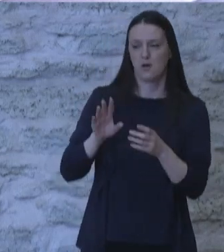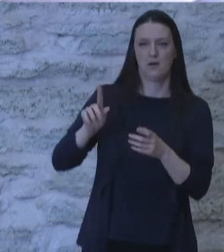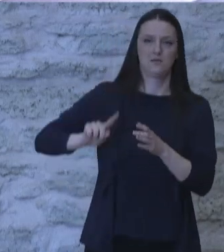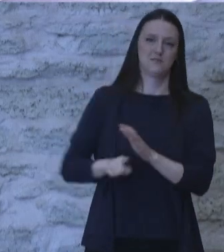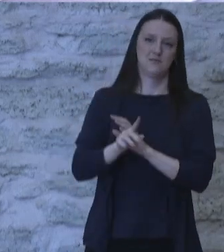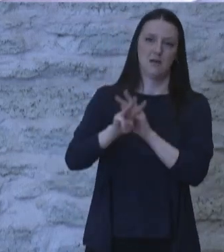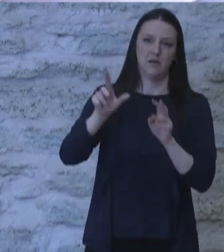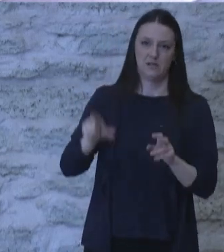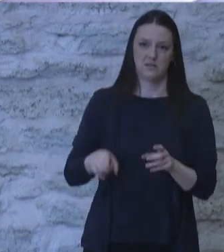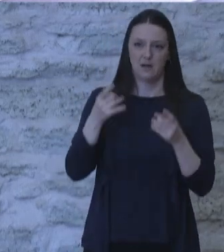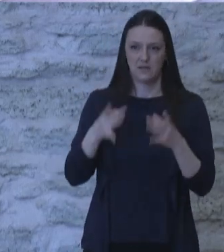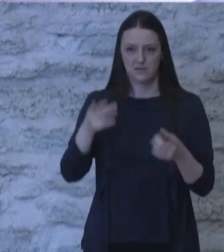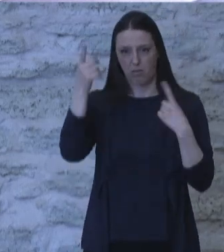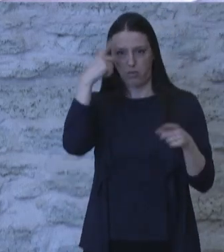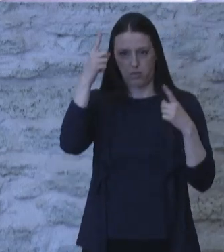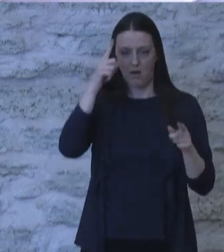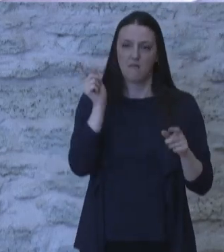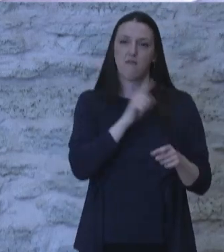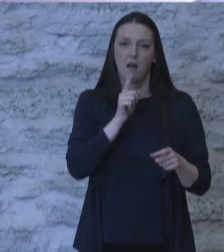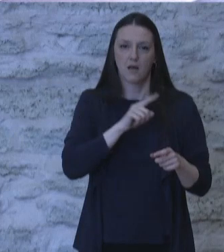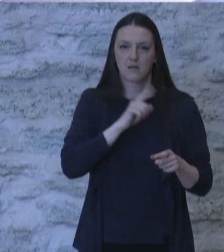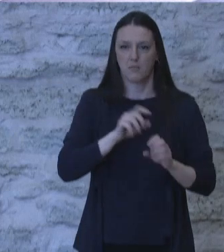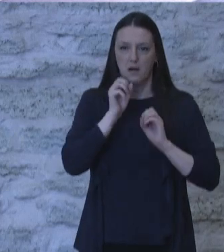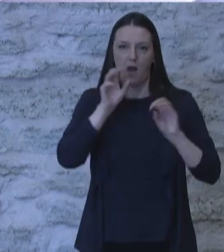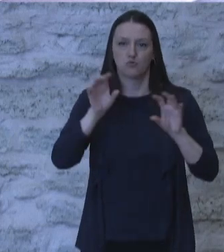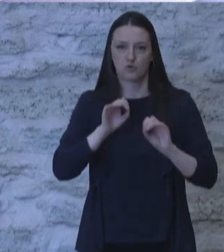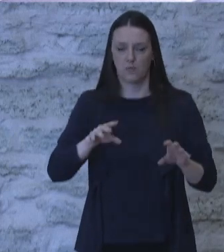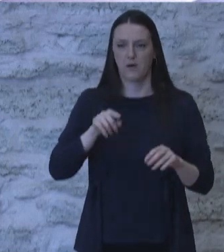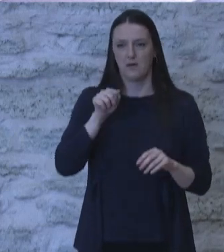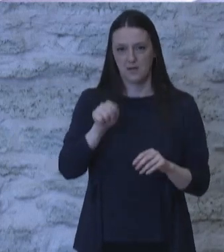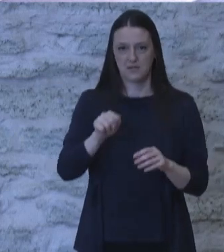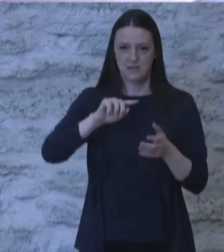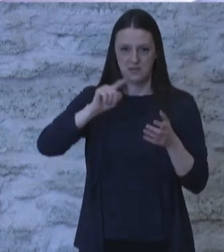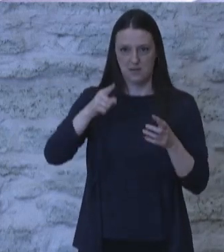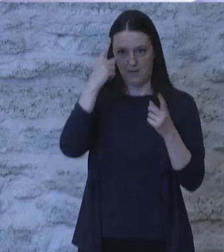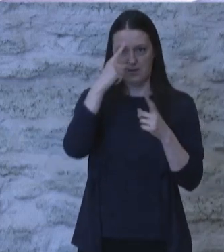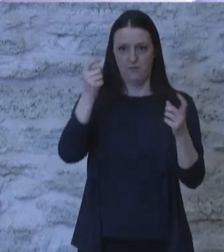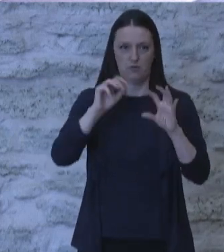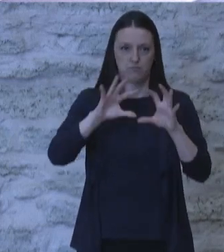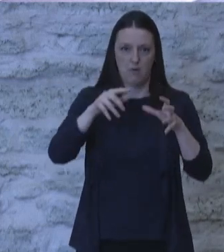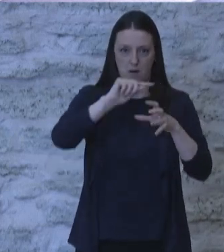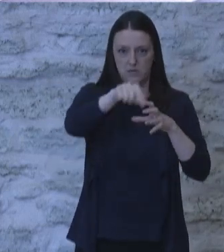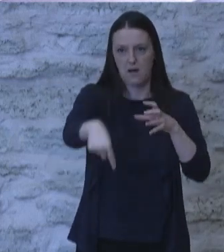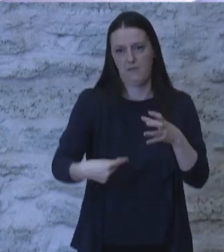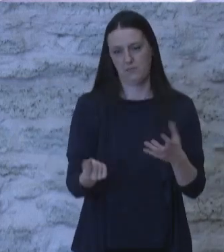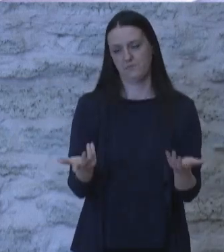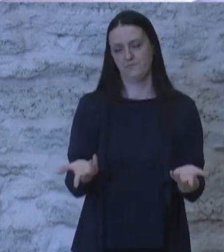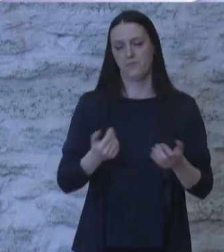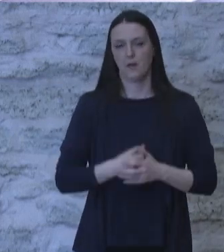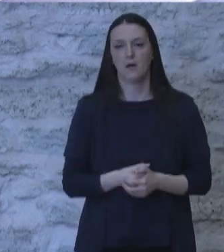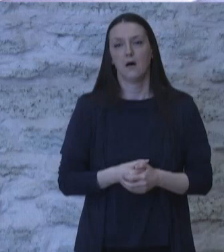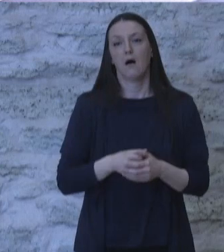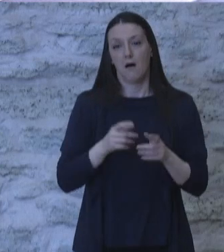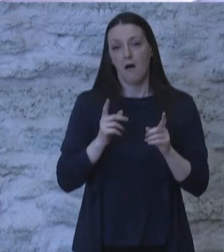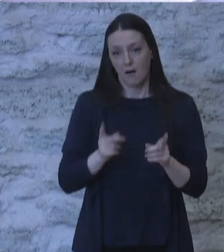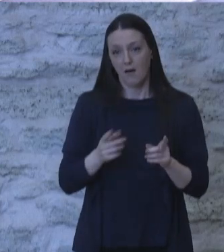lihtsalt rauskab ja valetab eetri täise, siis paljandatakse seda infot igale poole mujal. Seda enam tegelikult